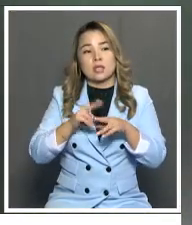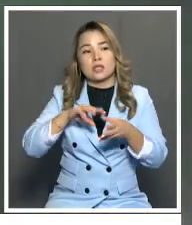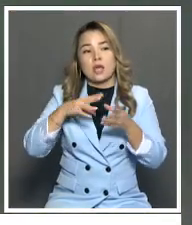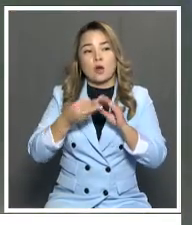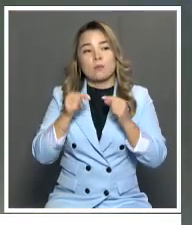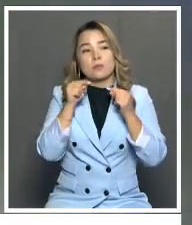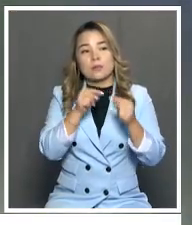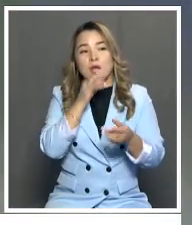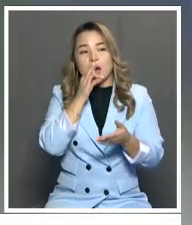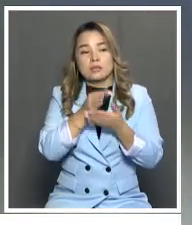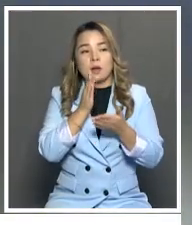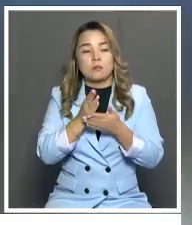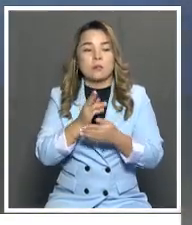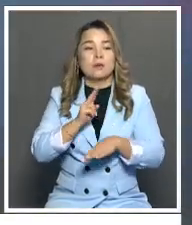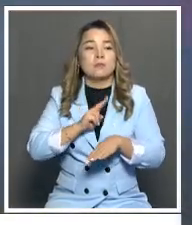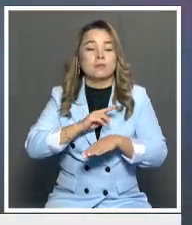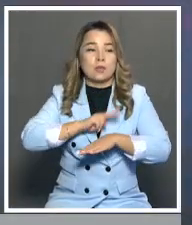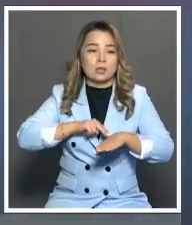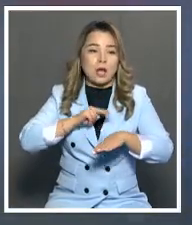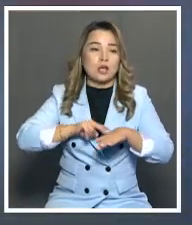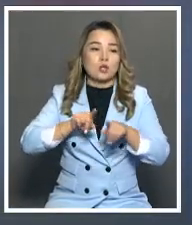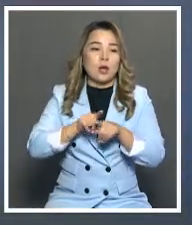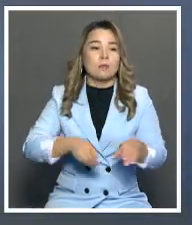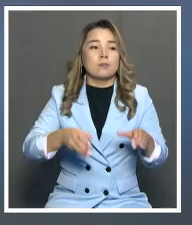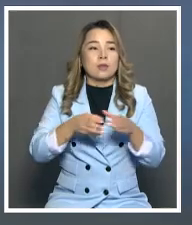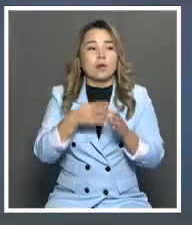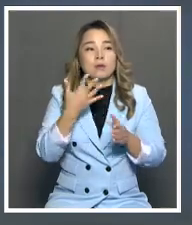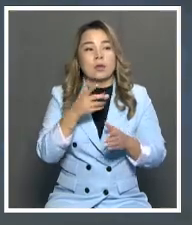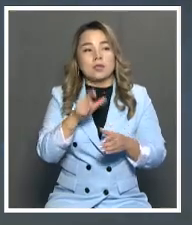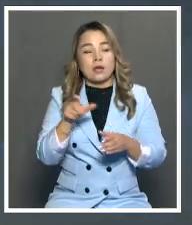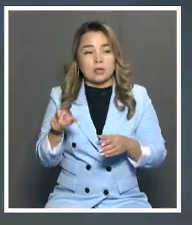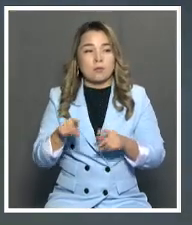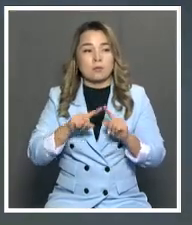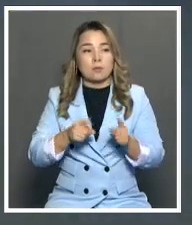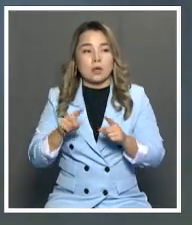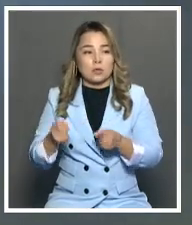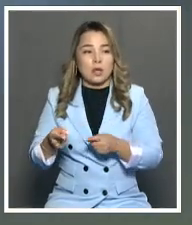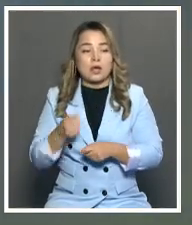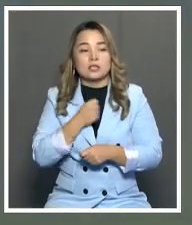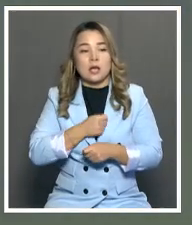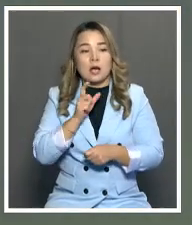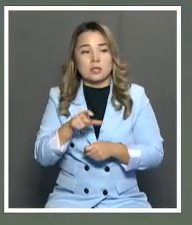қарсылық білдірді. Тәртіп сақшылары бес белсенділі бөлімшеге алып кеткен соң ғана наразы топ тарқаған.